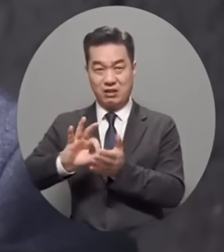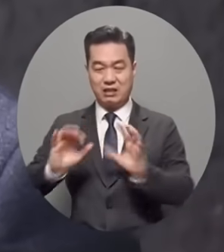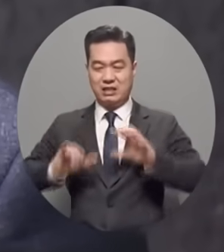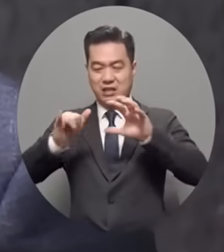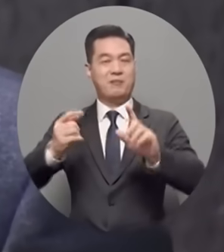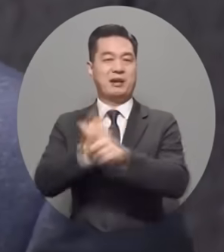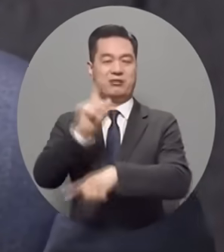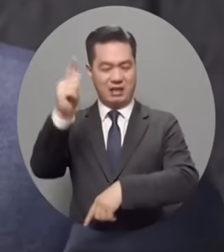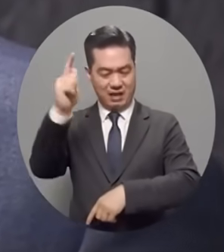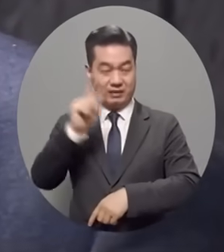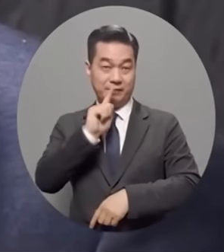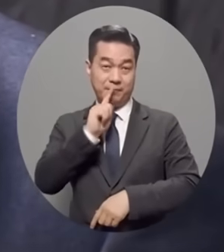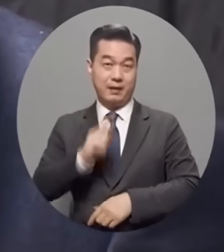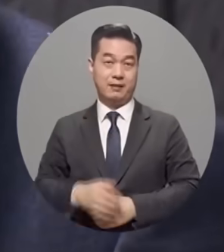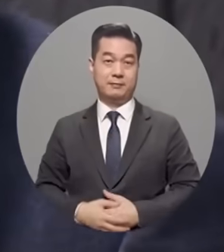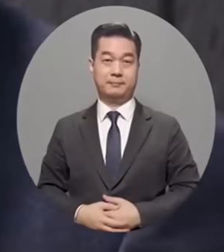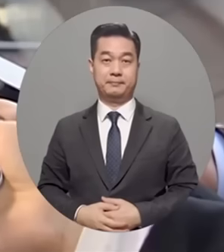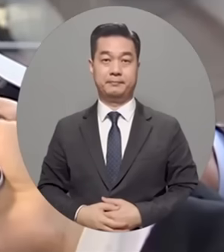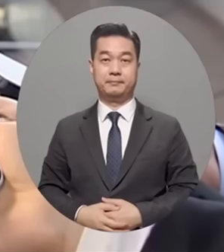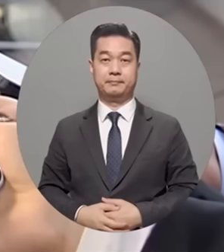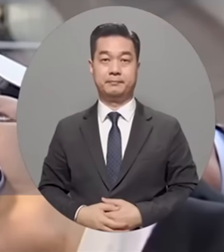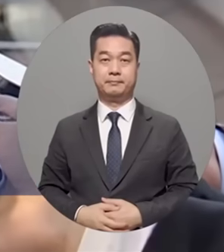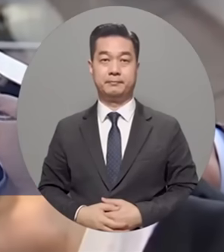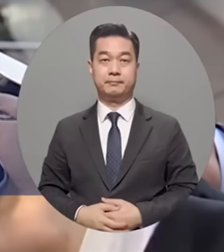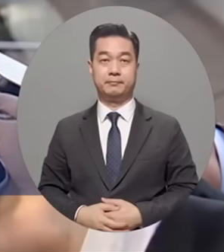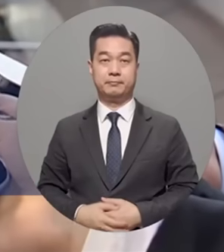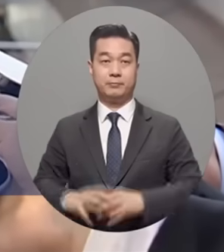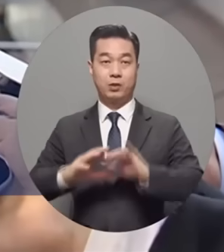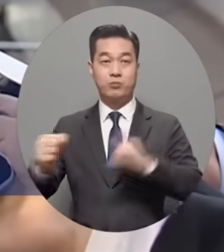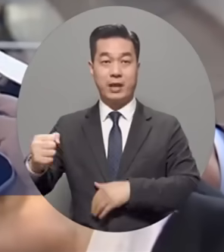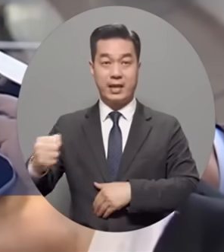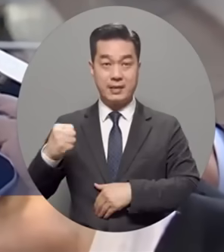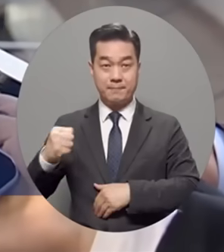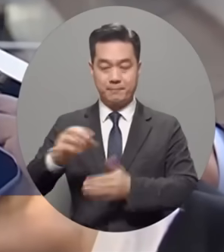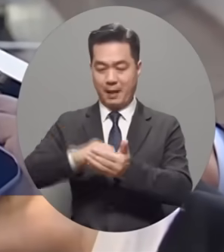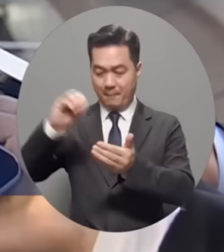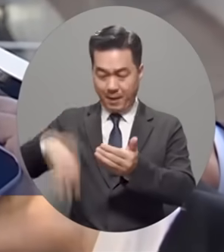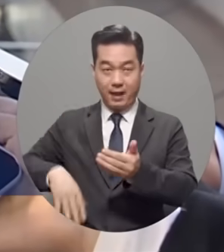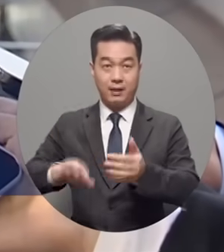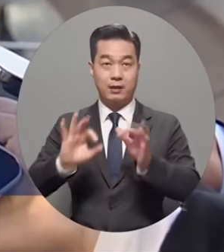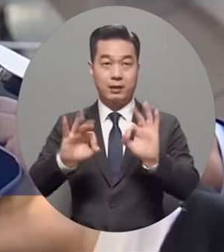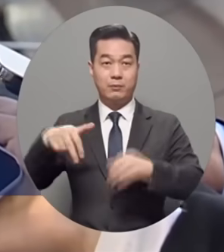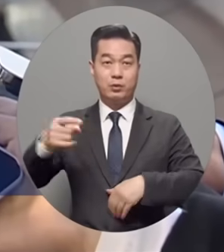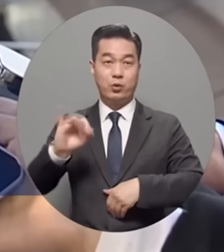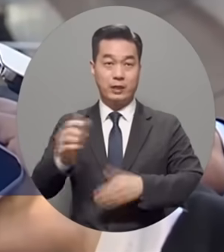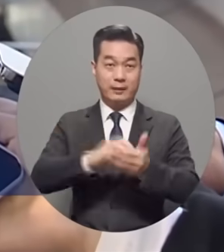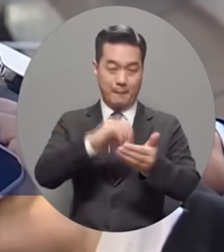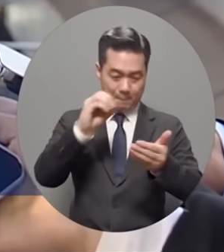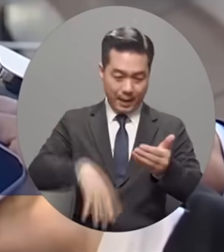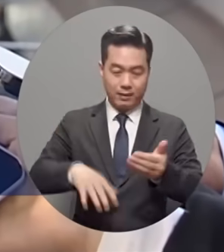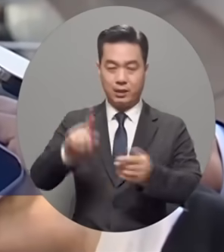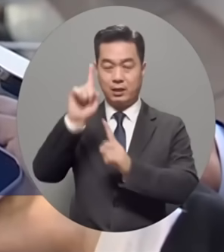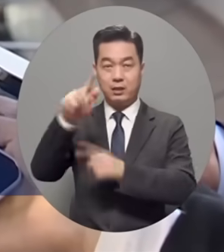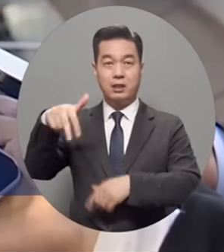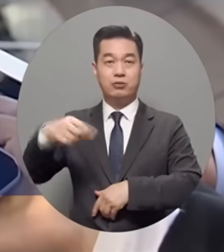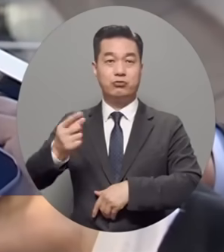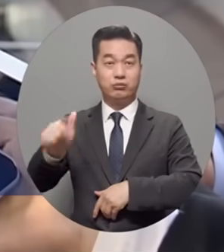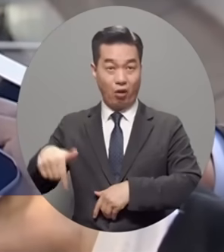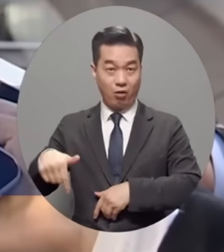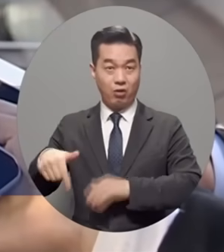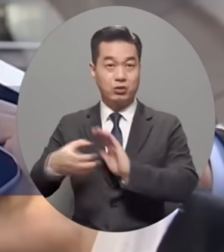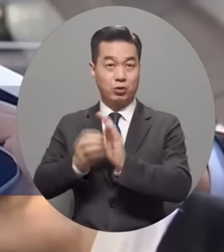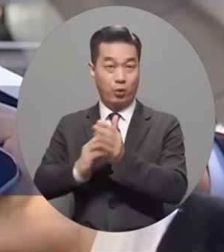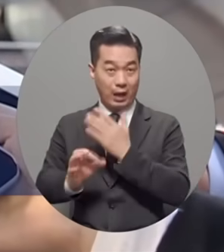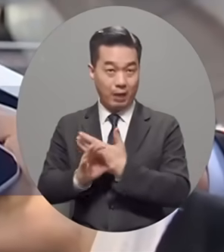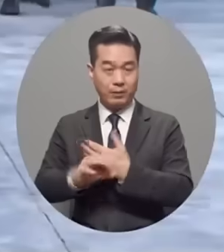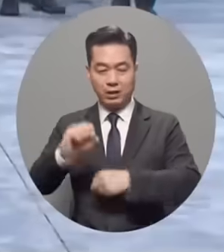바뀌는 게 아니라고 비난했습니다. 국민의힘 빼기, 김종인 빼기, 이준석 정도 하면은 아마 자유한국당 정도가